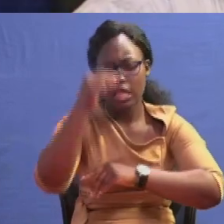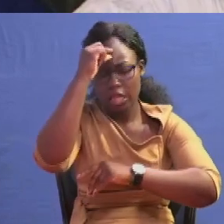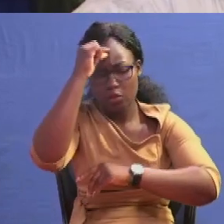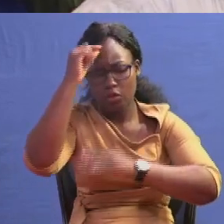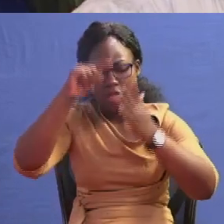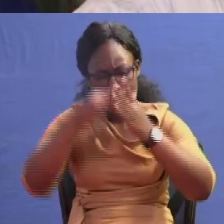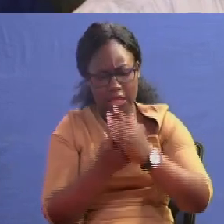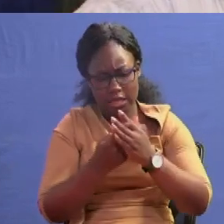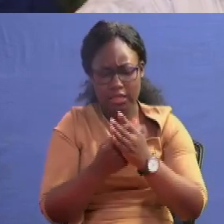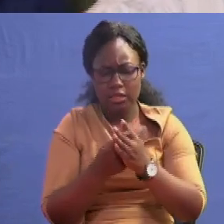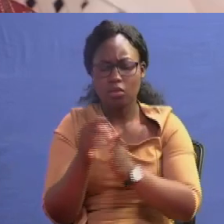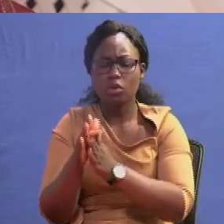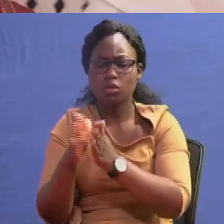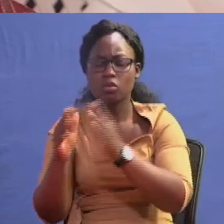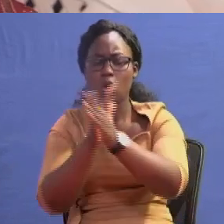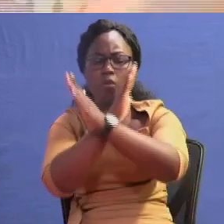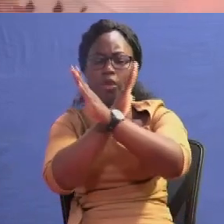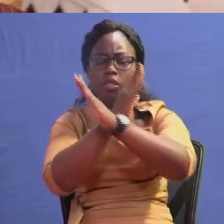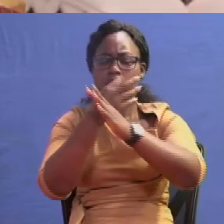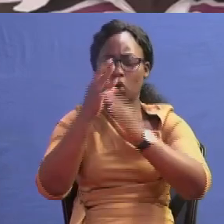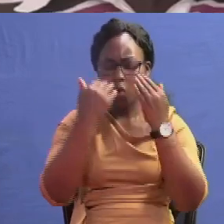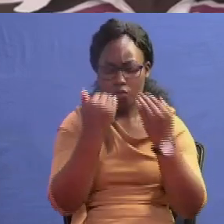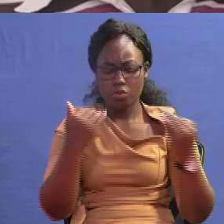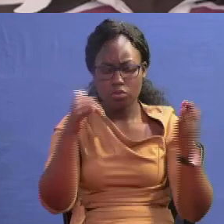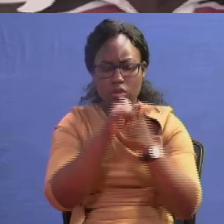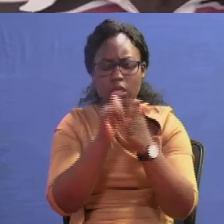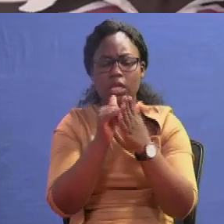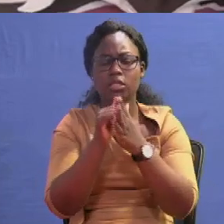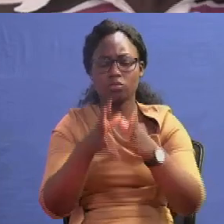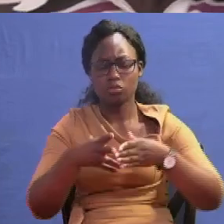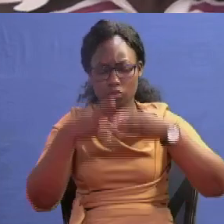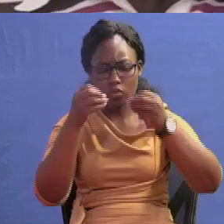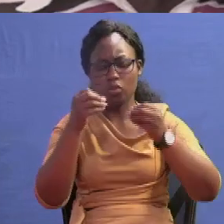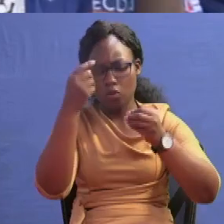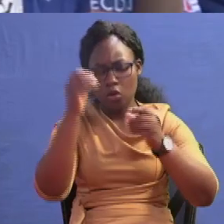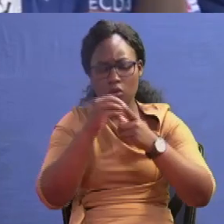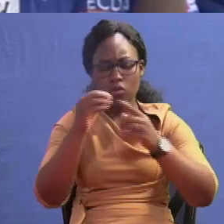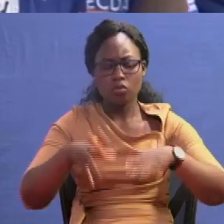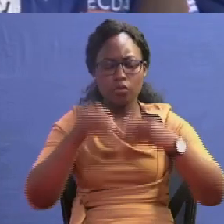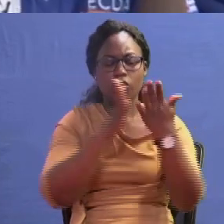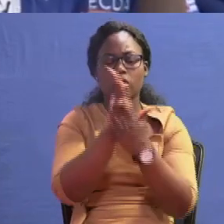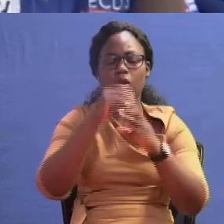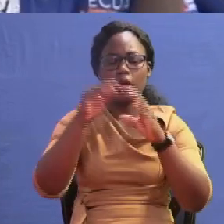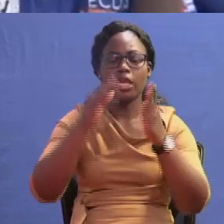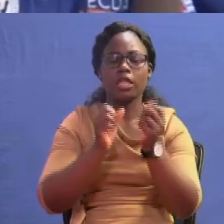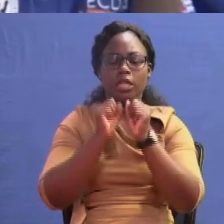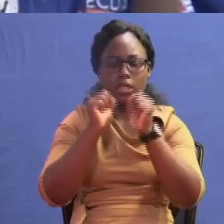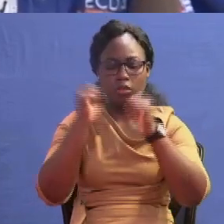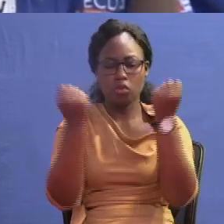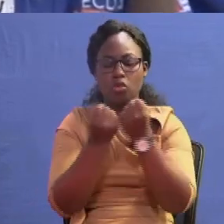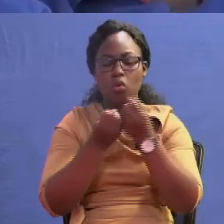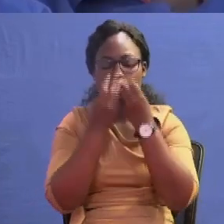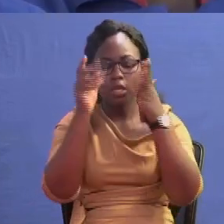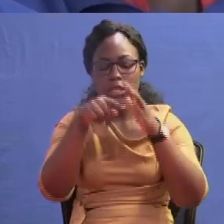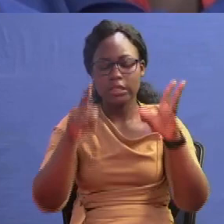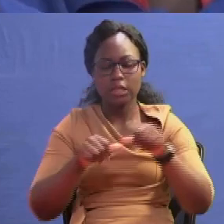imeanzisha idara chini ya tume ya ulinzi wa watoto ambayo itatekeleza huduma za ulinzi wa watoto mtandaoni. Pia idara hiyo